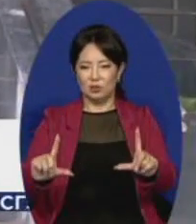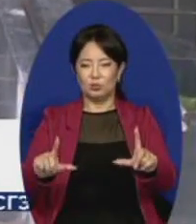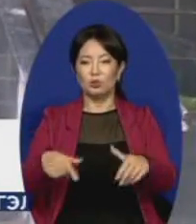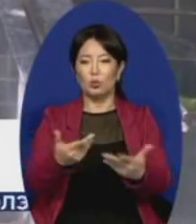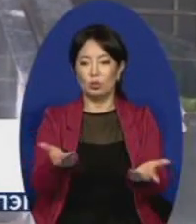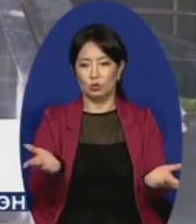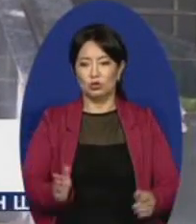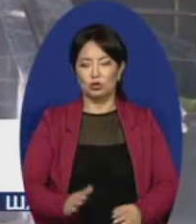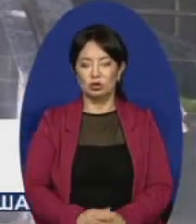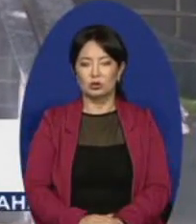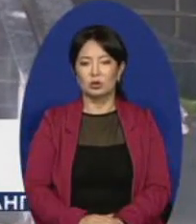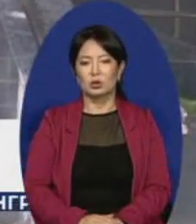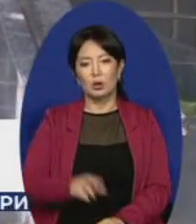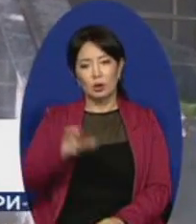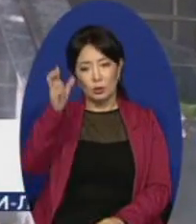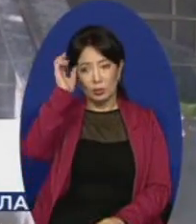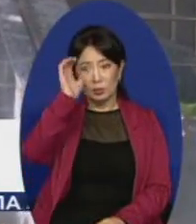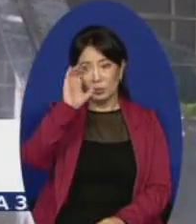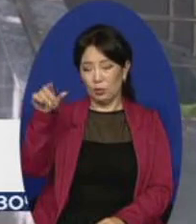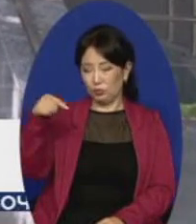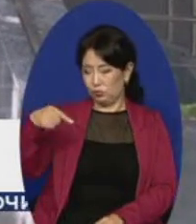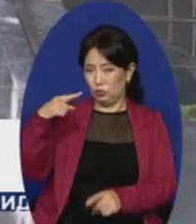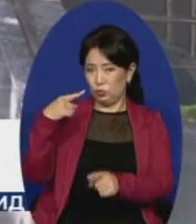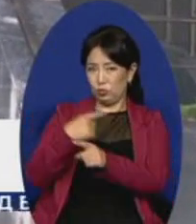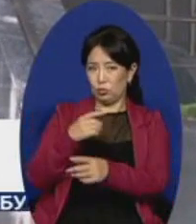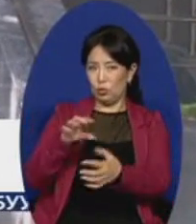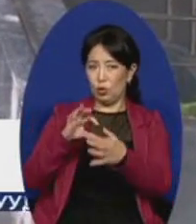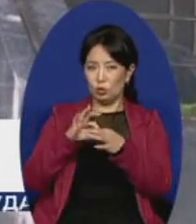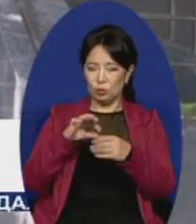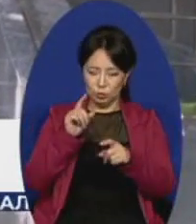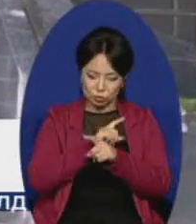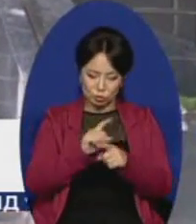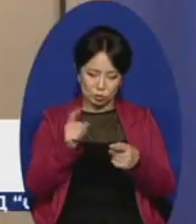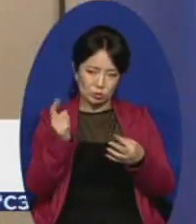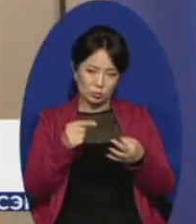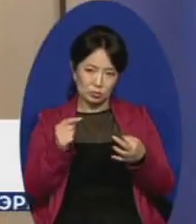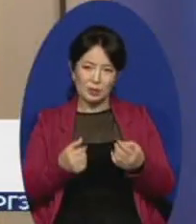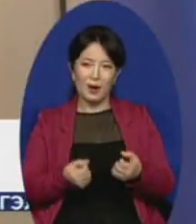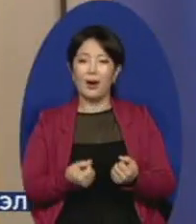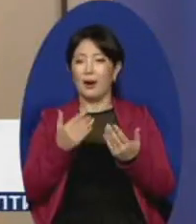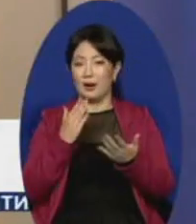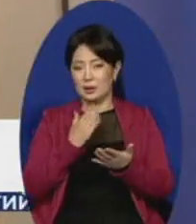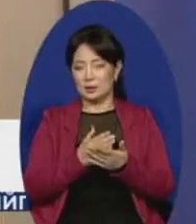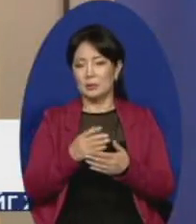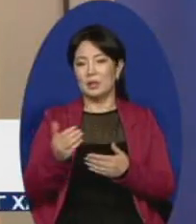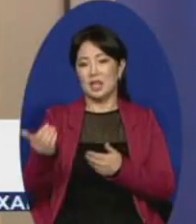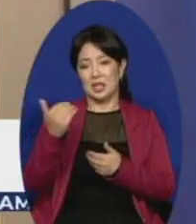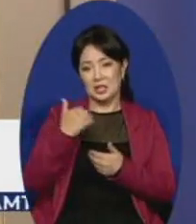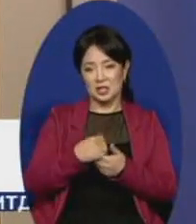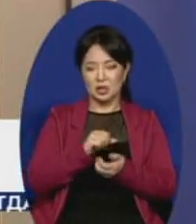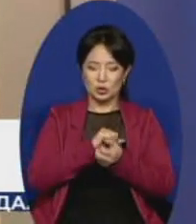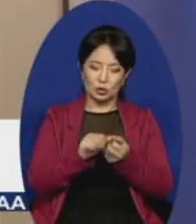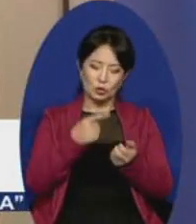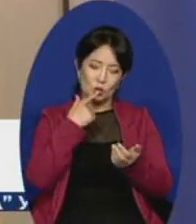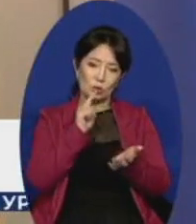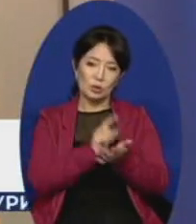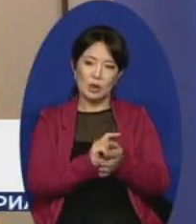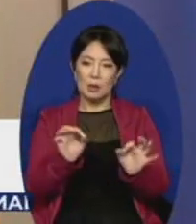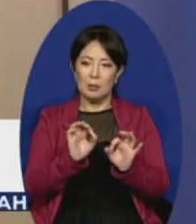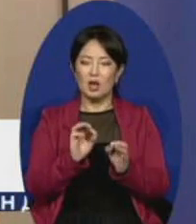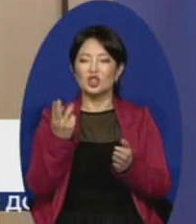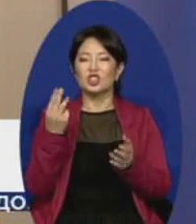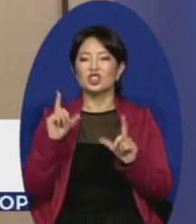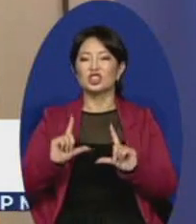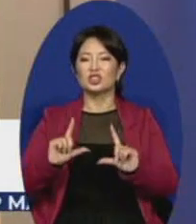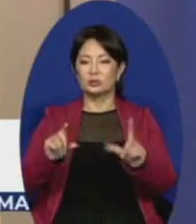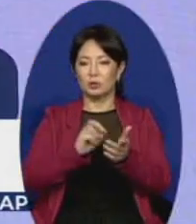болгогдсон. Боловсролын байгууллагын буруутай үйл ажиллагаатай холбоотой зөрчлүүд ч цөөнгүй гарчээ. Илсэлт төгсөлтийн тушаалгүй шууд